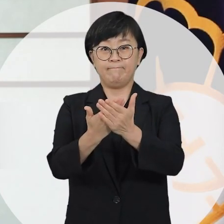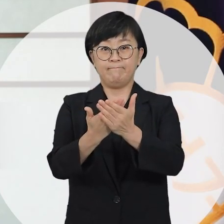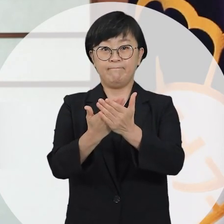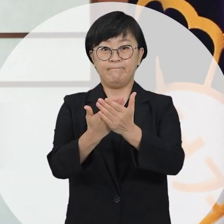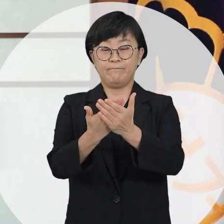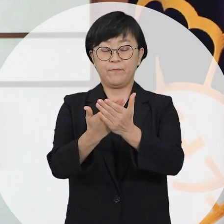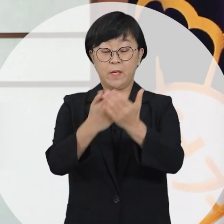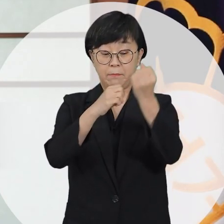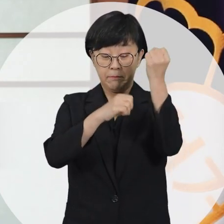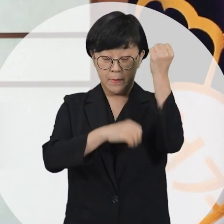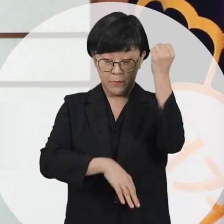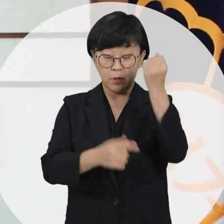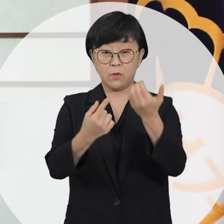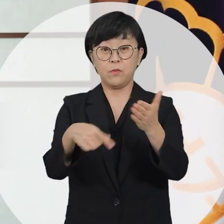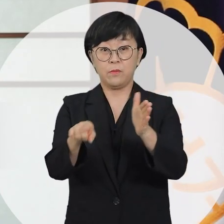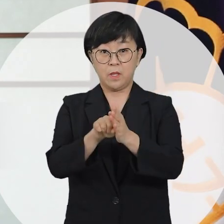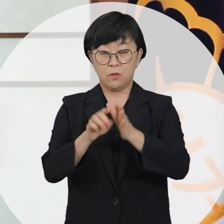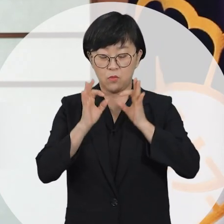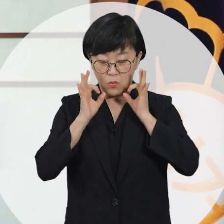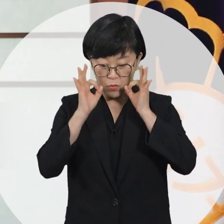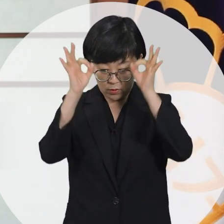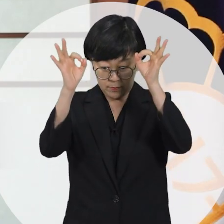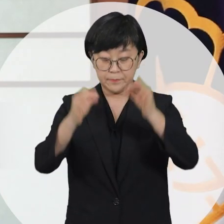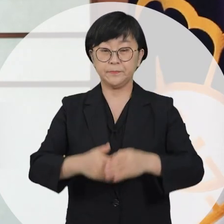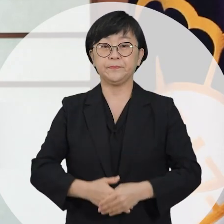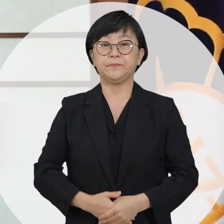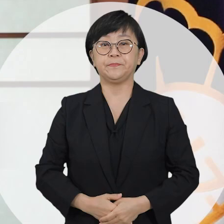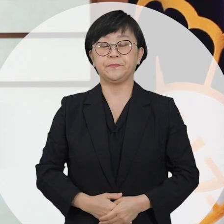굳건한 밑거름이 되고자 노력해왔습니다.